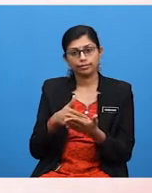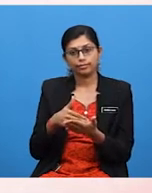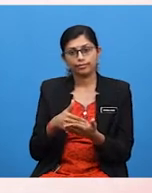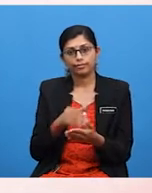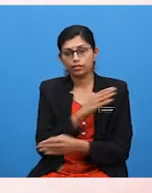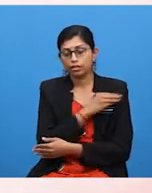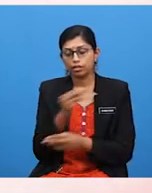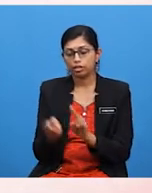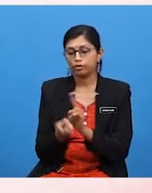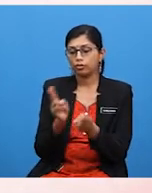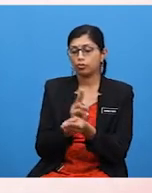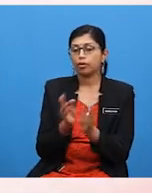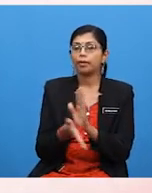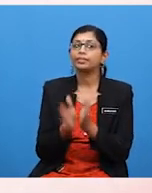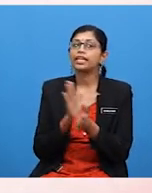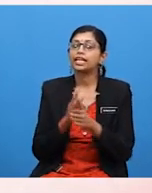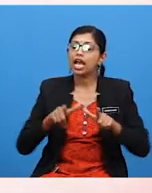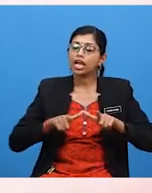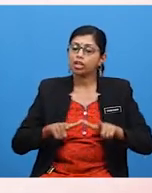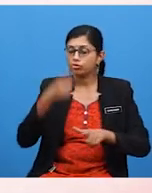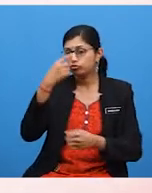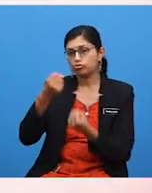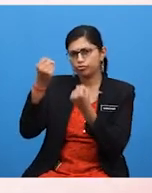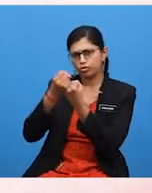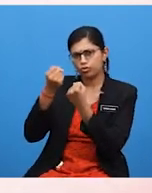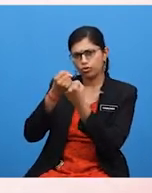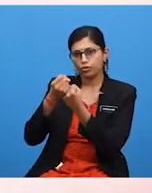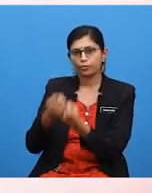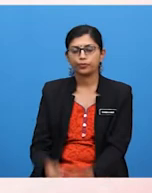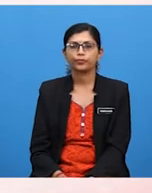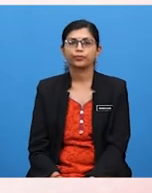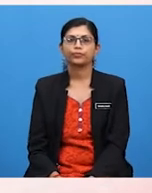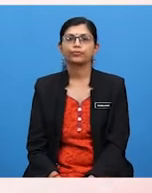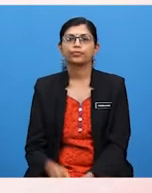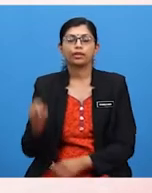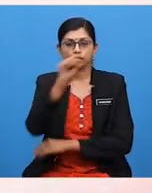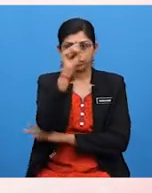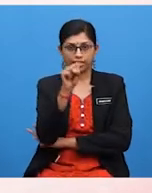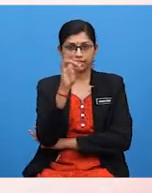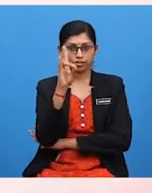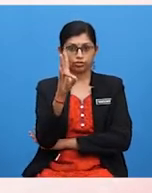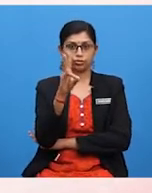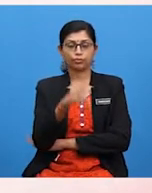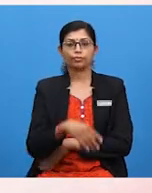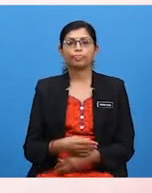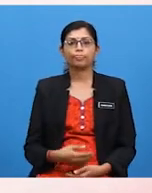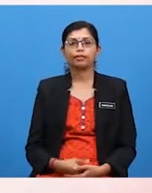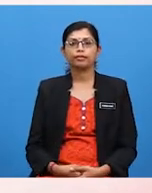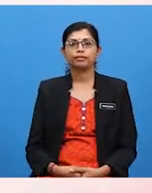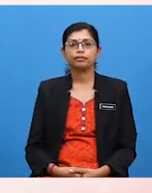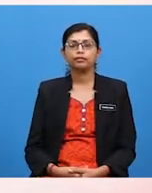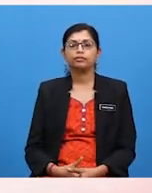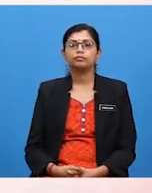dan berubah menjadi kayu bagi menyokong tumbuhan. Soalan ketujuh, antara